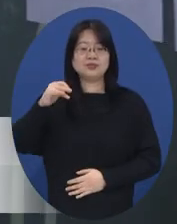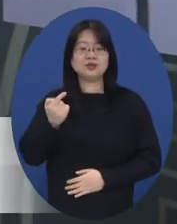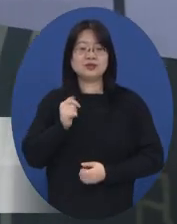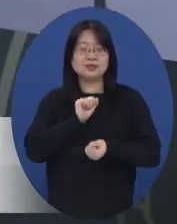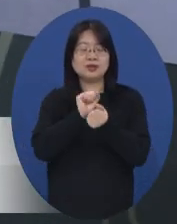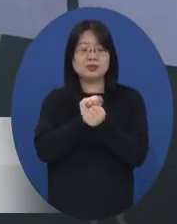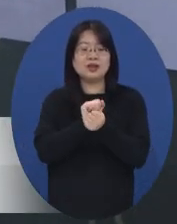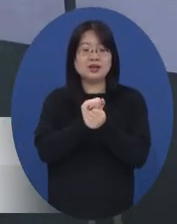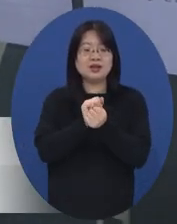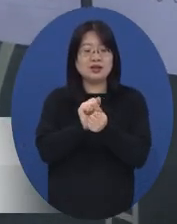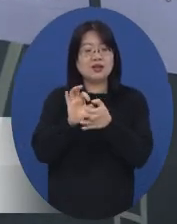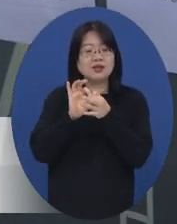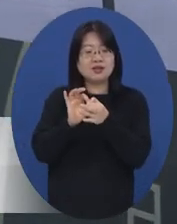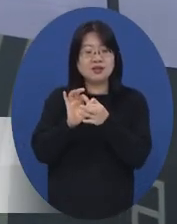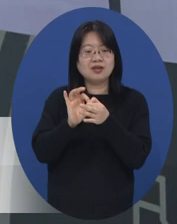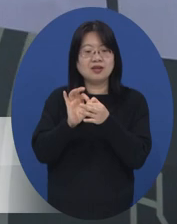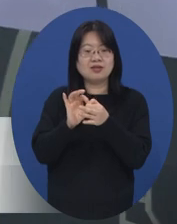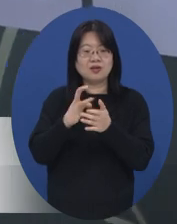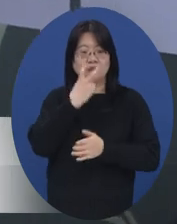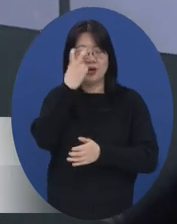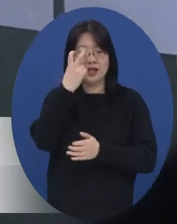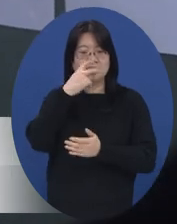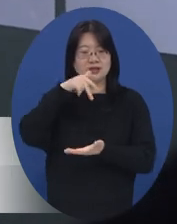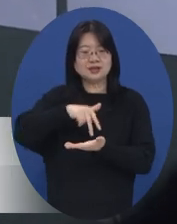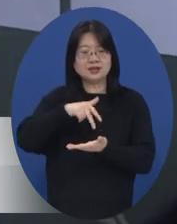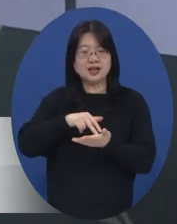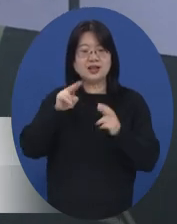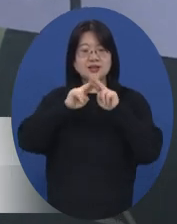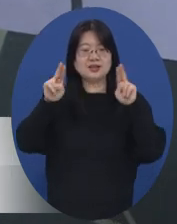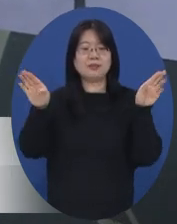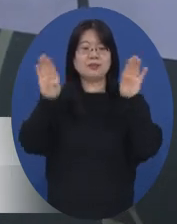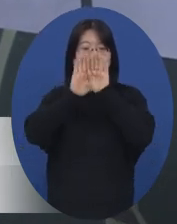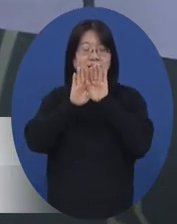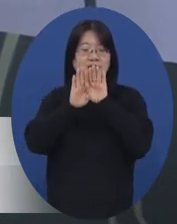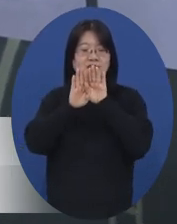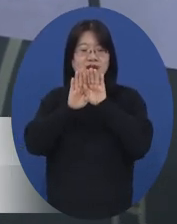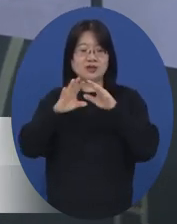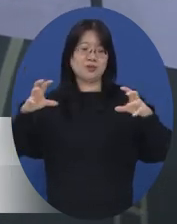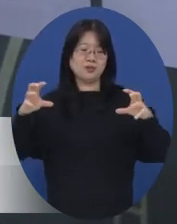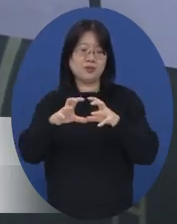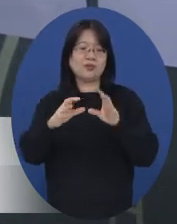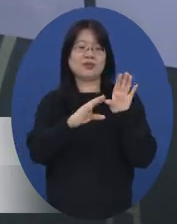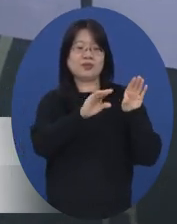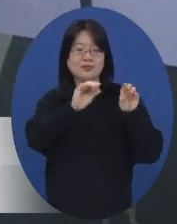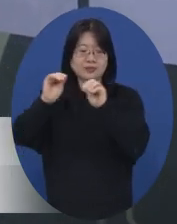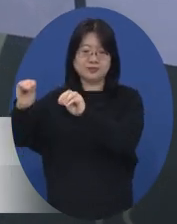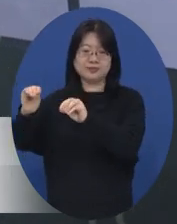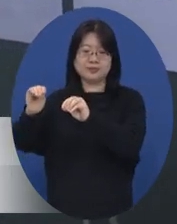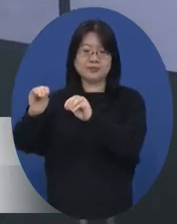코로나19 관련돼서 감염병 관리차